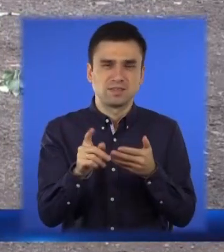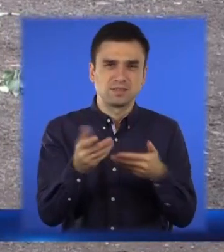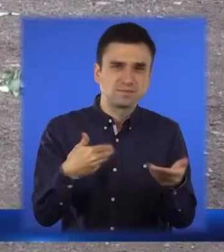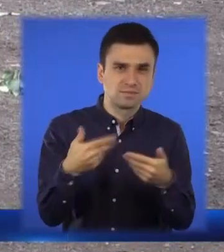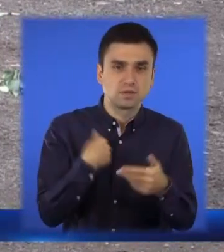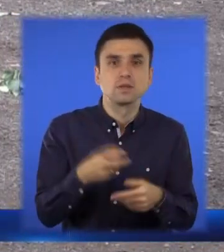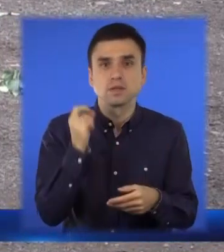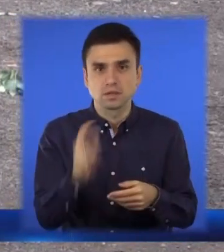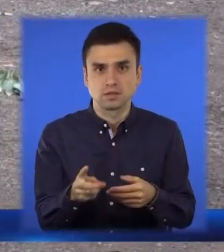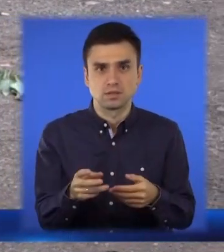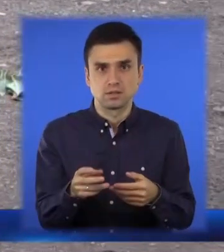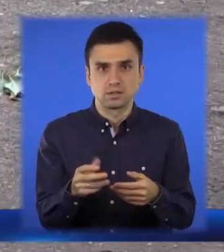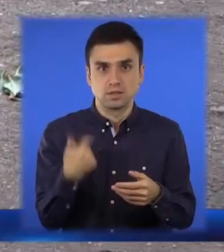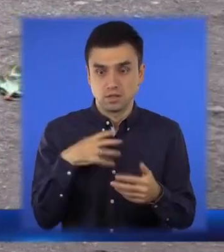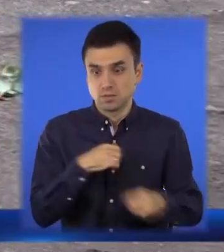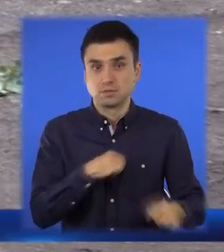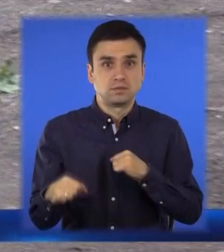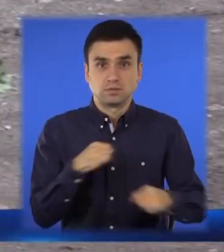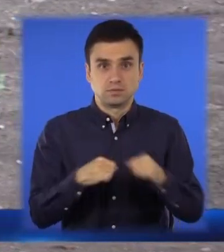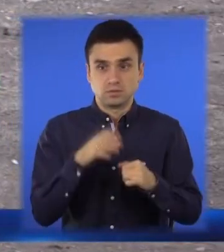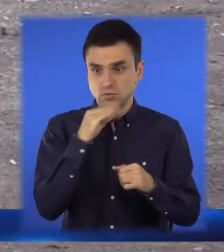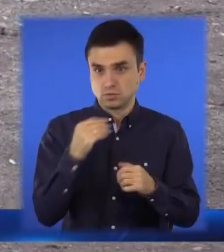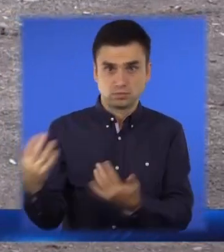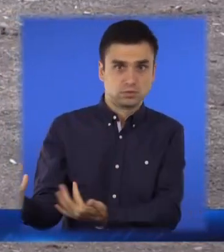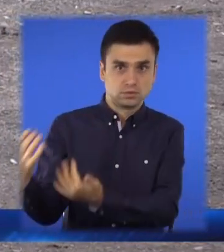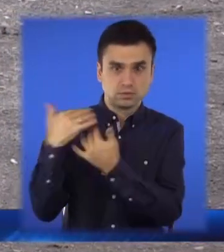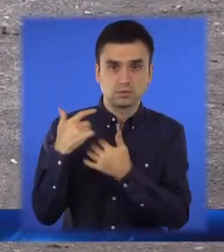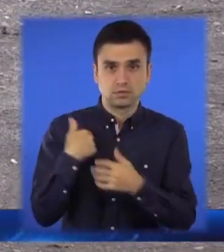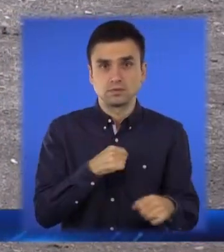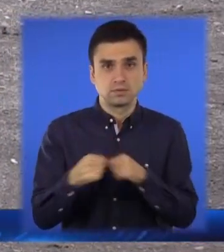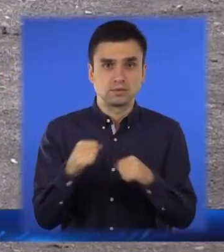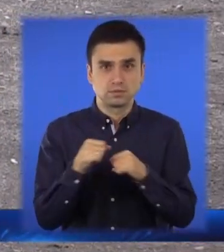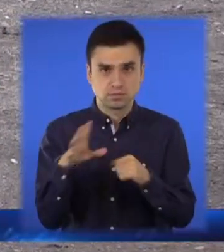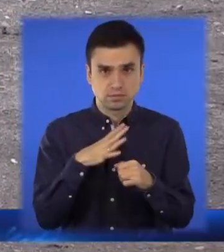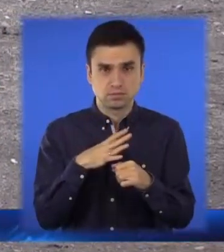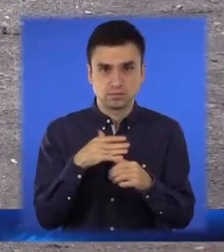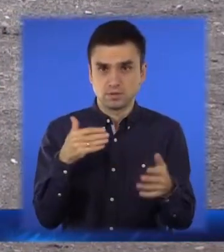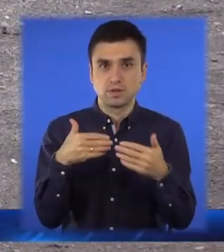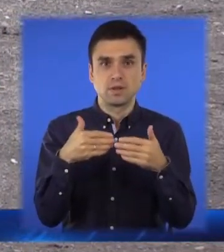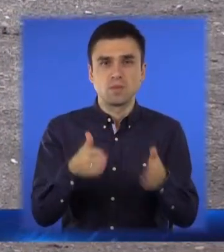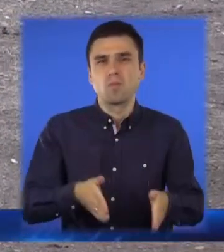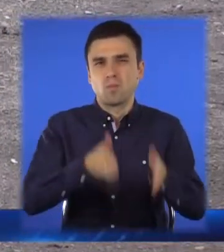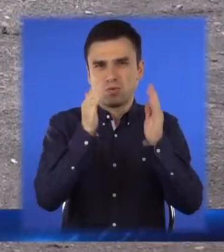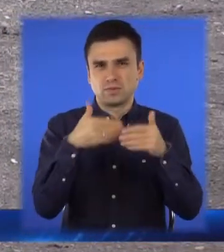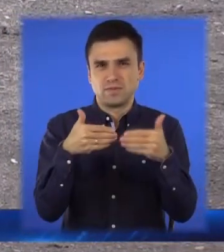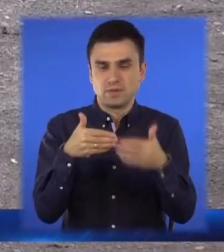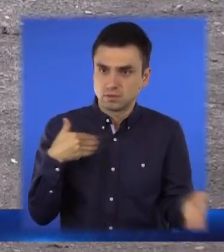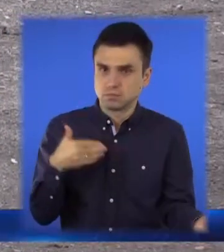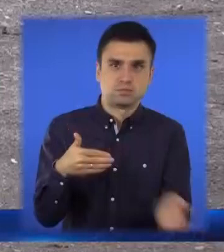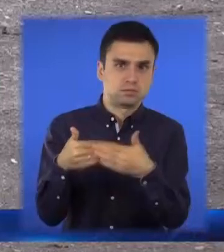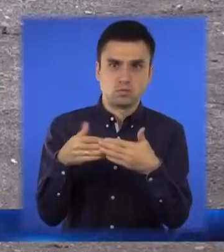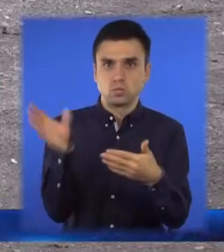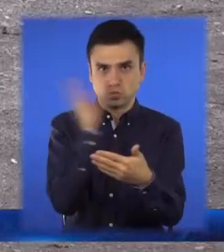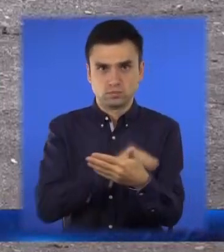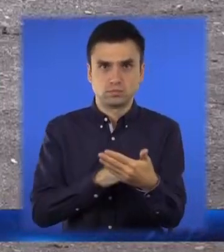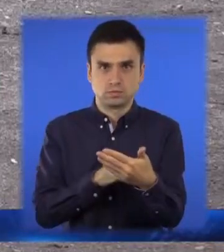Как же я пойду? И я летела со страху, не зная это только. Когда нашла, подъезд был этот приоткрыт,